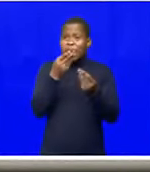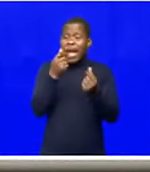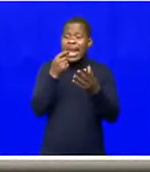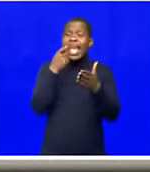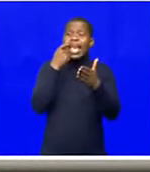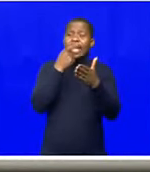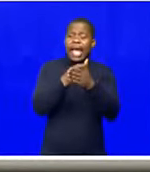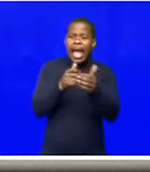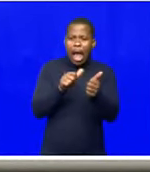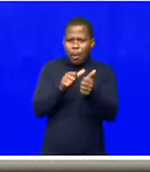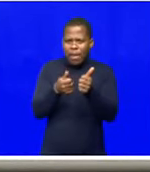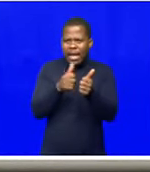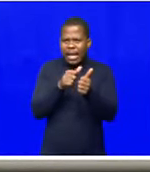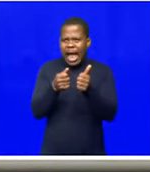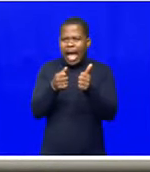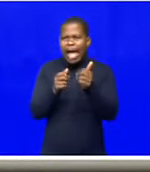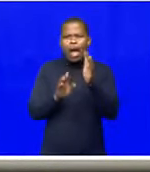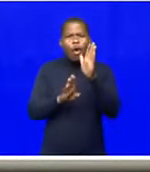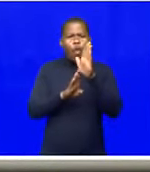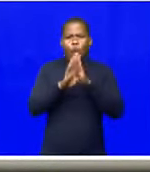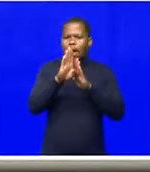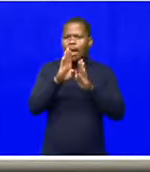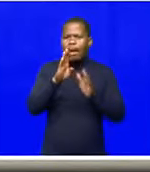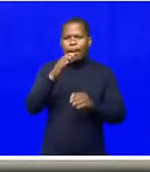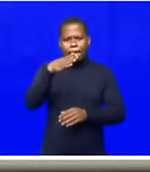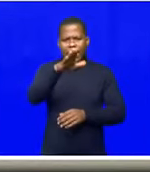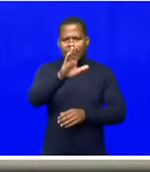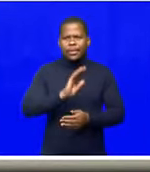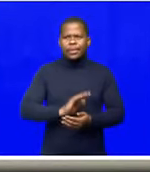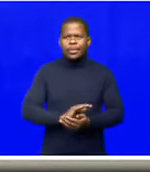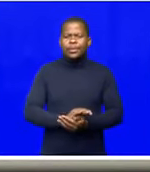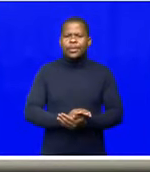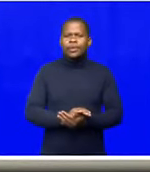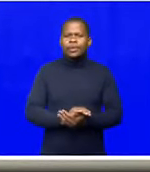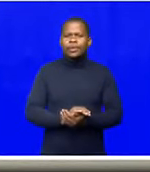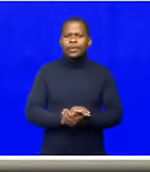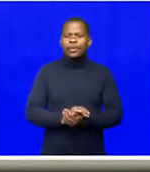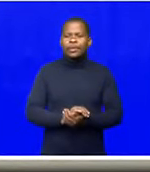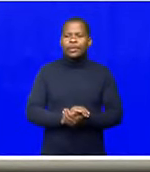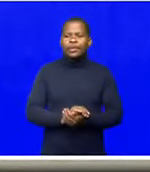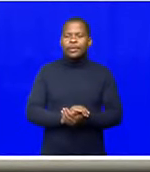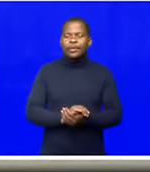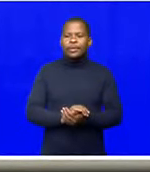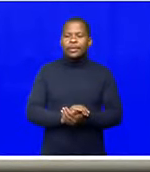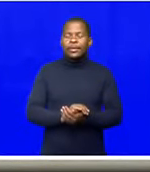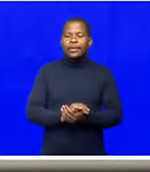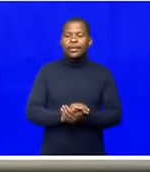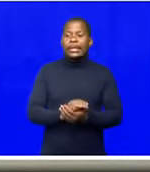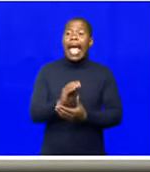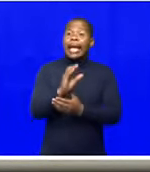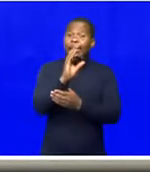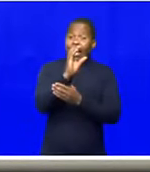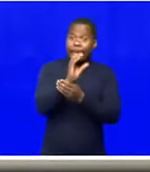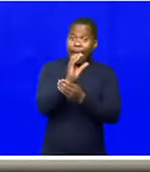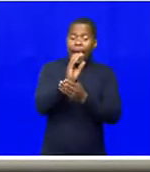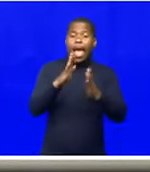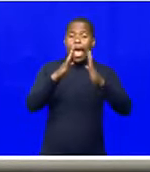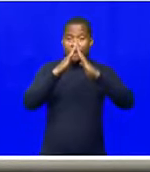umbila kubo balimi. Sitawucela litiko mane lisibukele Ndzaba yeprice yembila